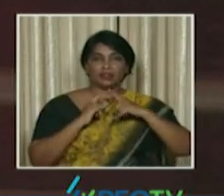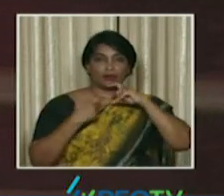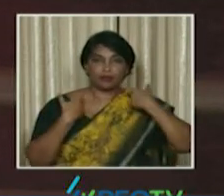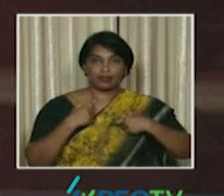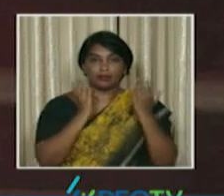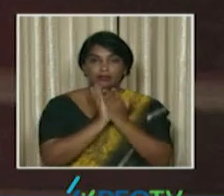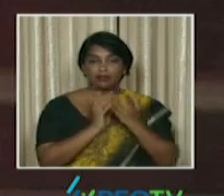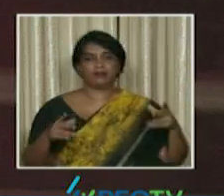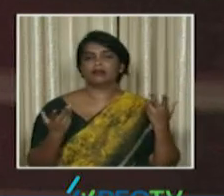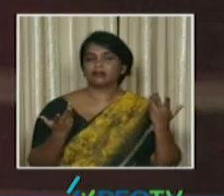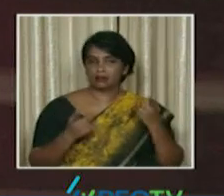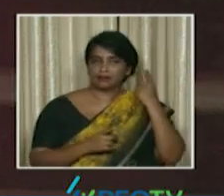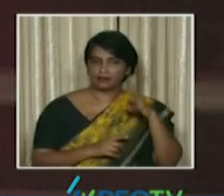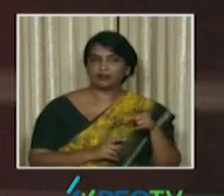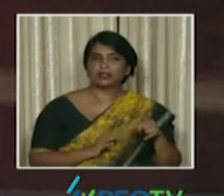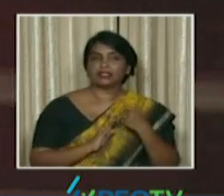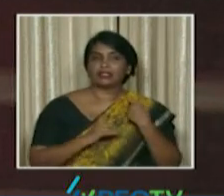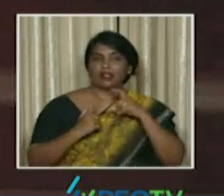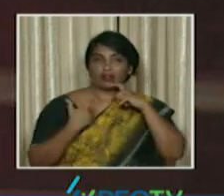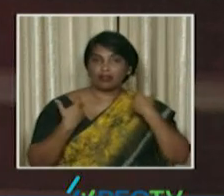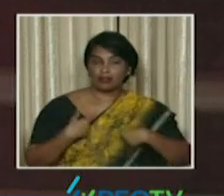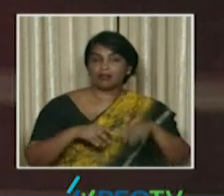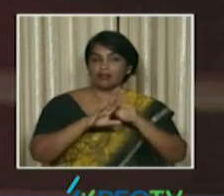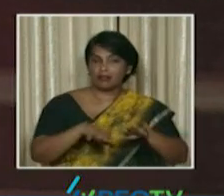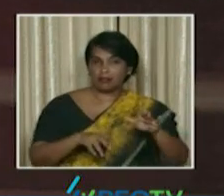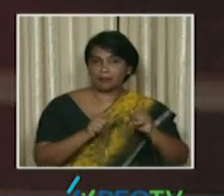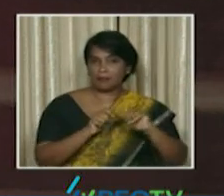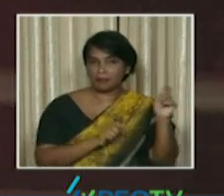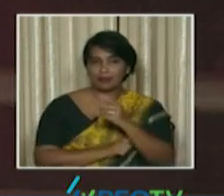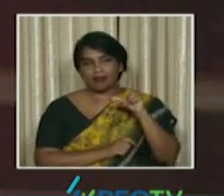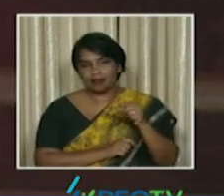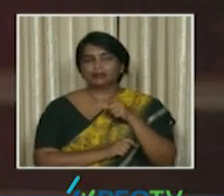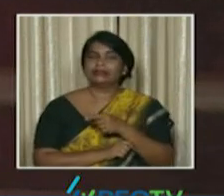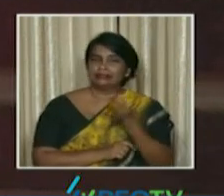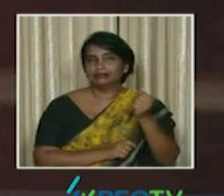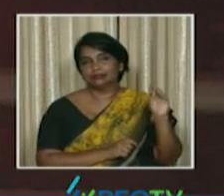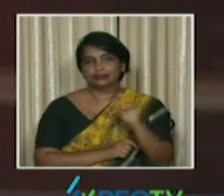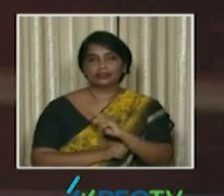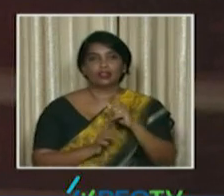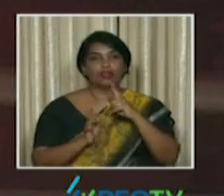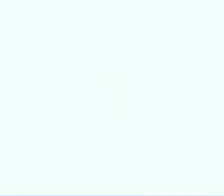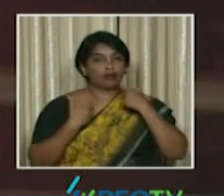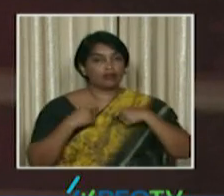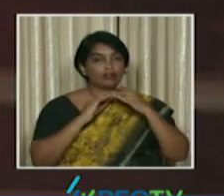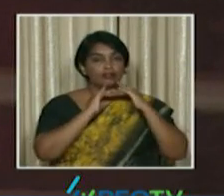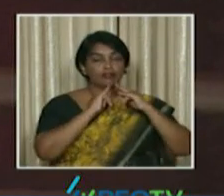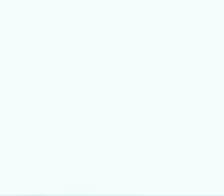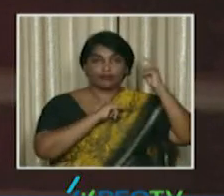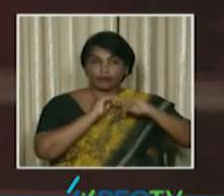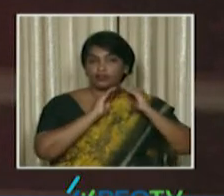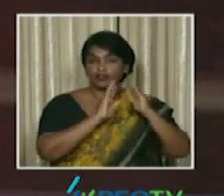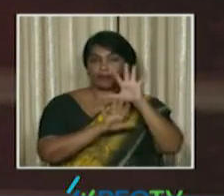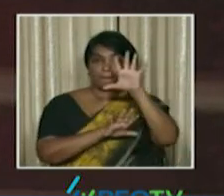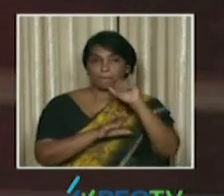කිසිදු ආදායම් මාර්ගයක් නැහැ. මේ නීති විද්‍යාලයේ ශිෂ්‍යන්ගෙන් මේ අය කරන සුළු මුදලෙන් තමයි මුළු නීති විද්‍යාලයේම සිසුන් 5,000කට